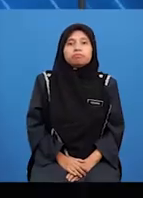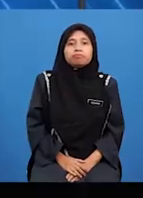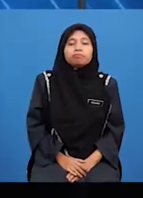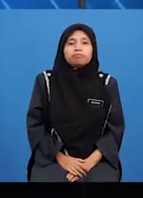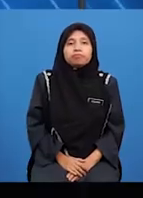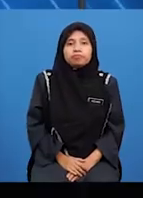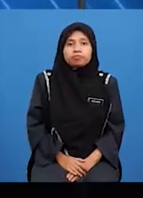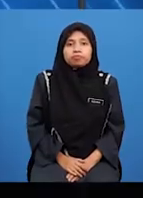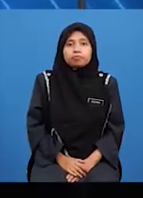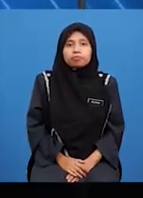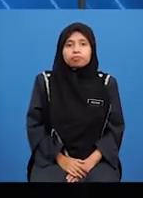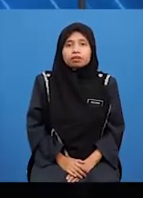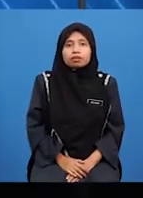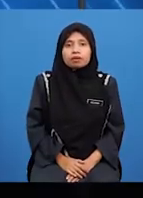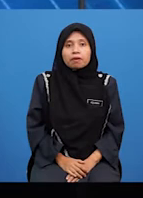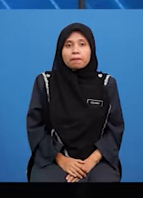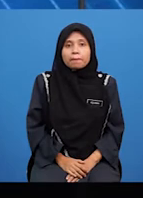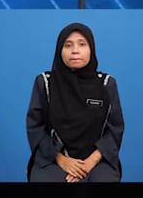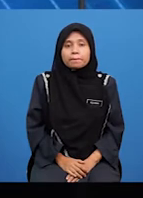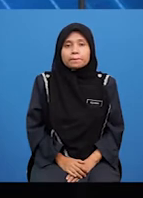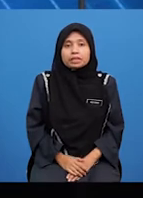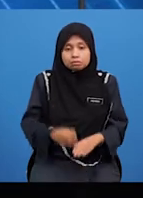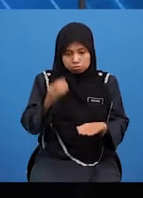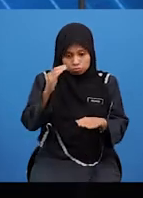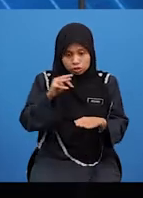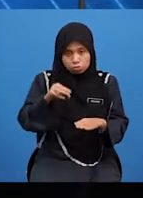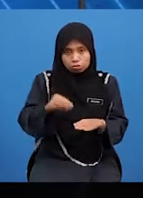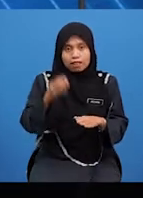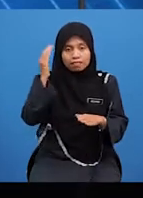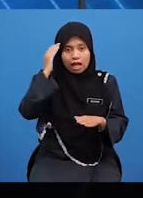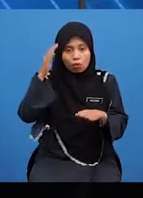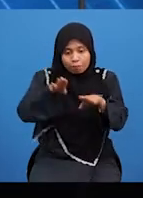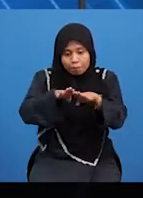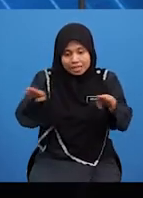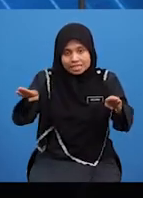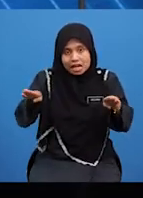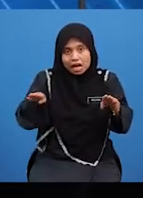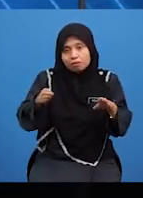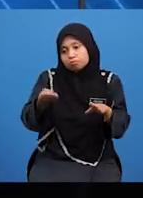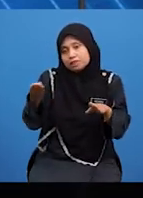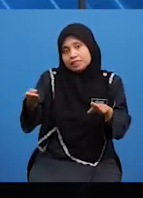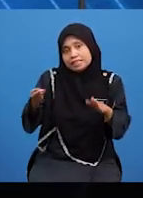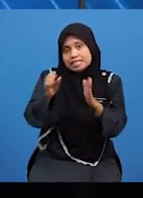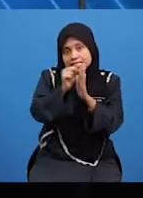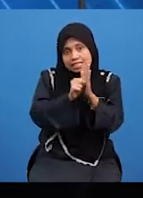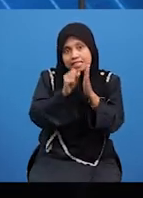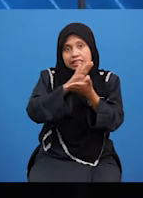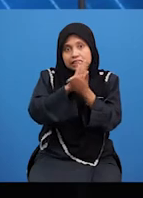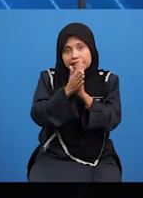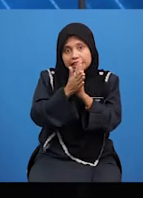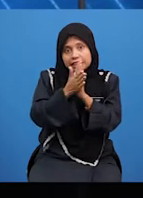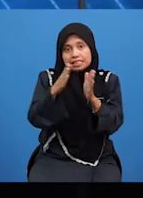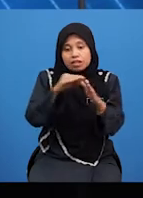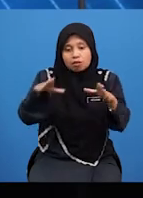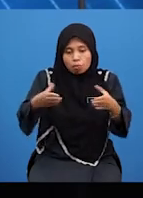Baiklah pelajar-pelajar sekalian, diharapkan semua mengetahui perbezaan antara objek sejadi dan juga objek buatan